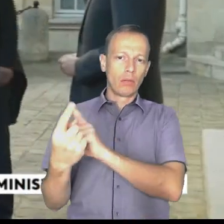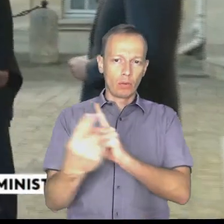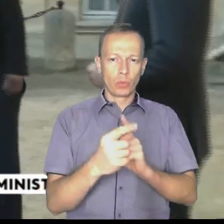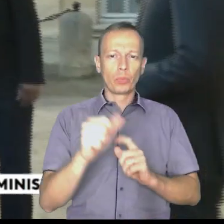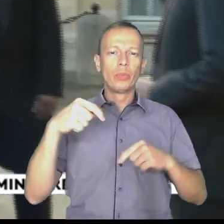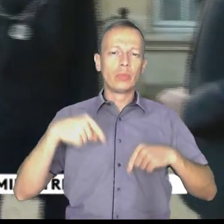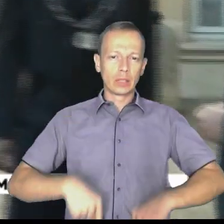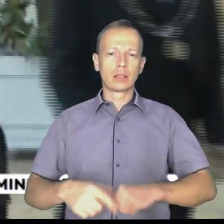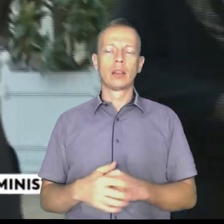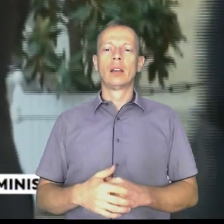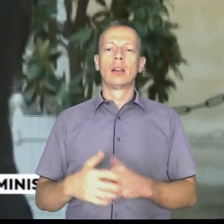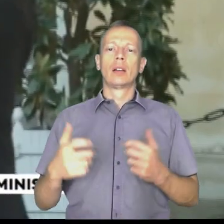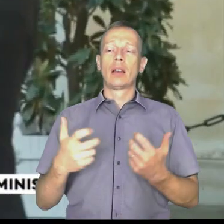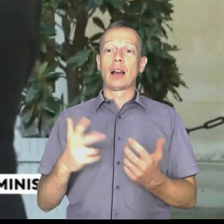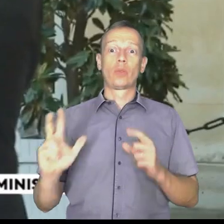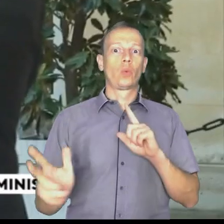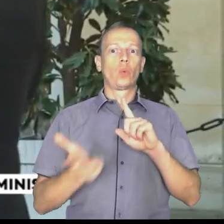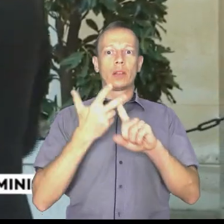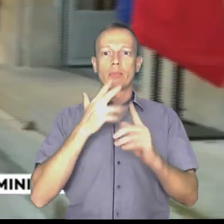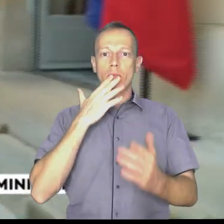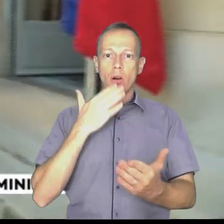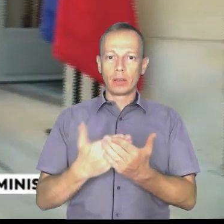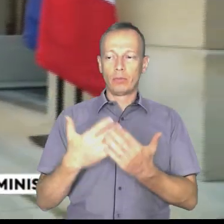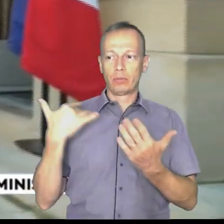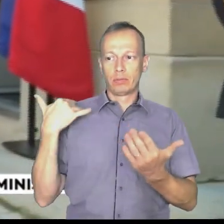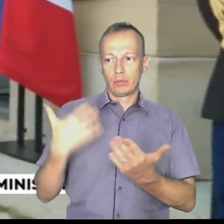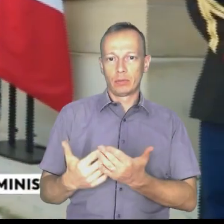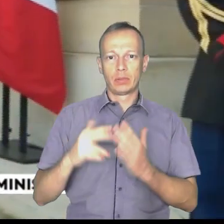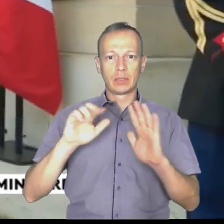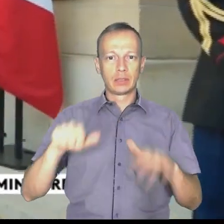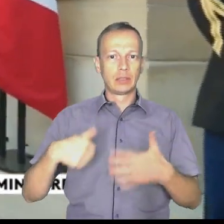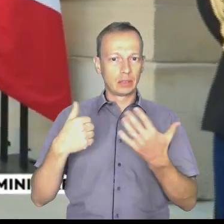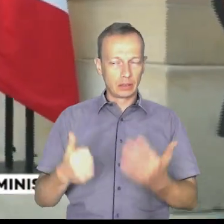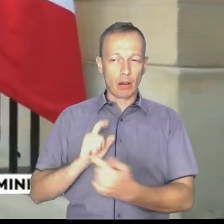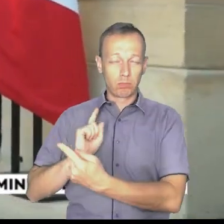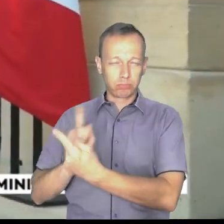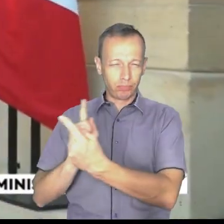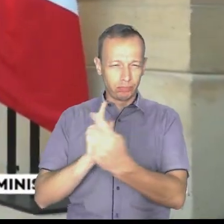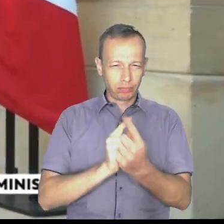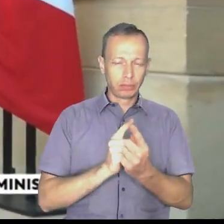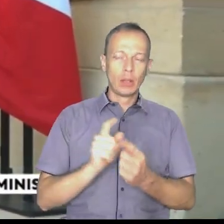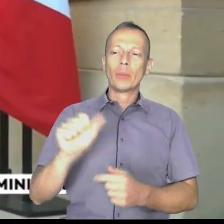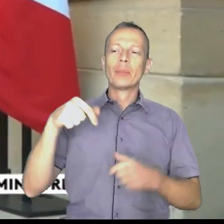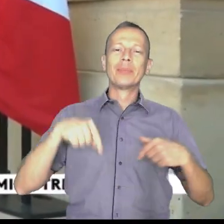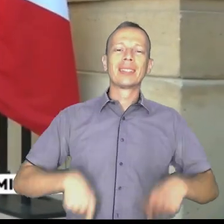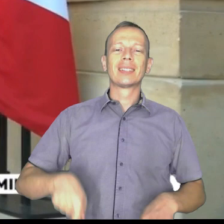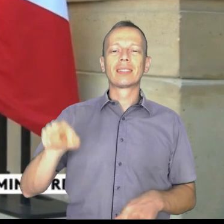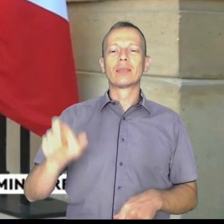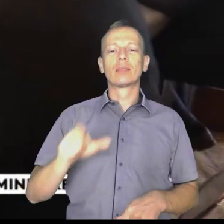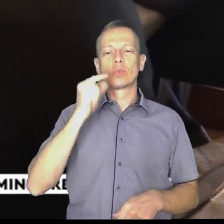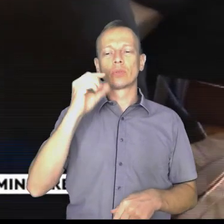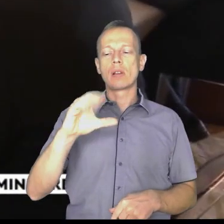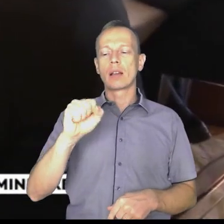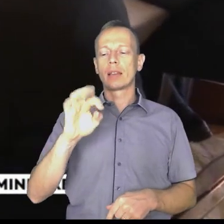Polynésie française honore son 3e rendez-vous en l'espace de 6 heures. Au centre de l'entretien avec le Premier ministre Jean Castex,